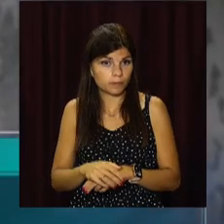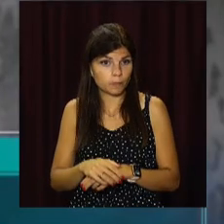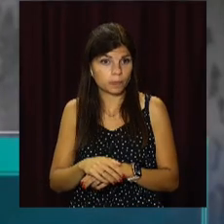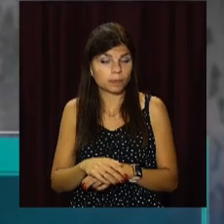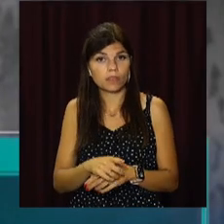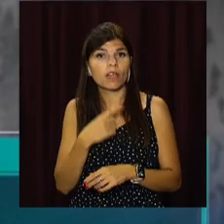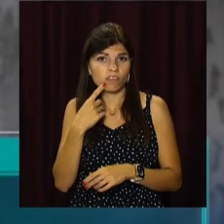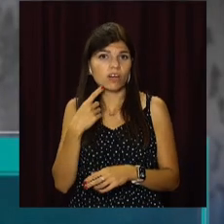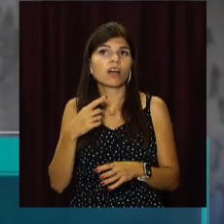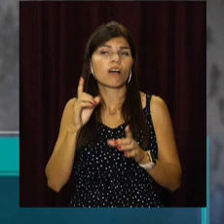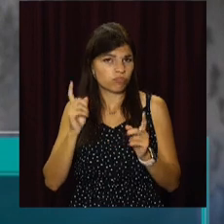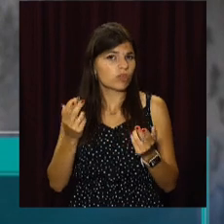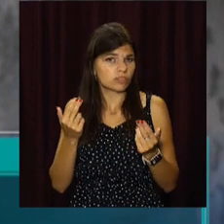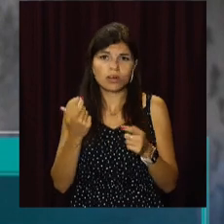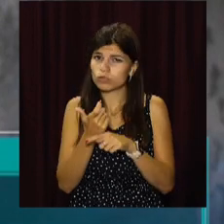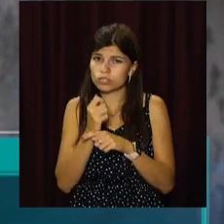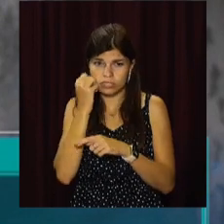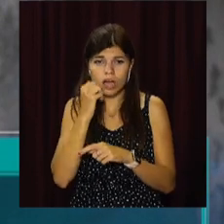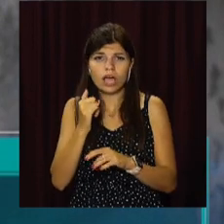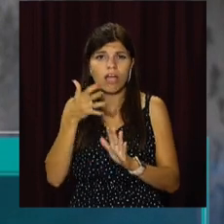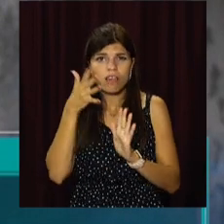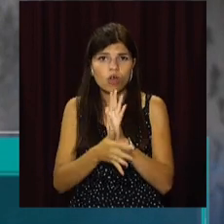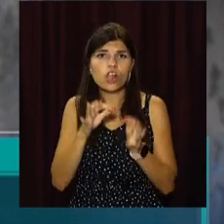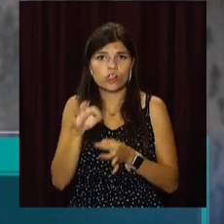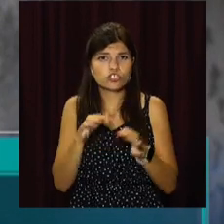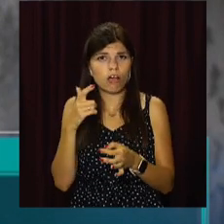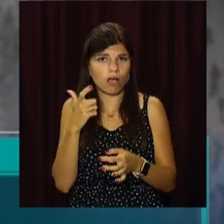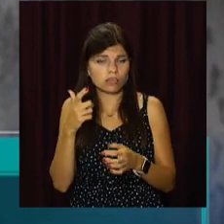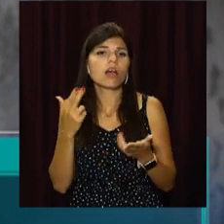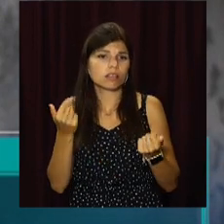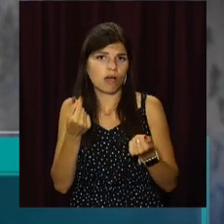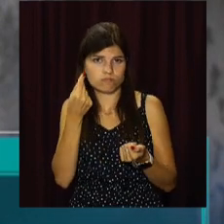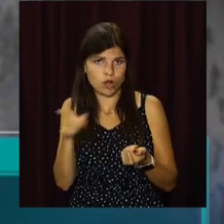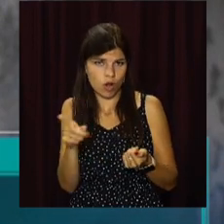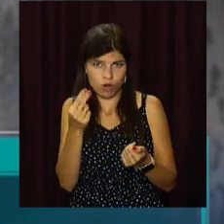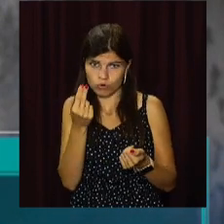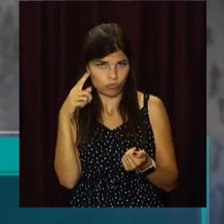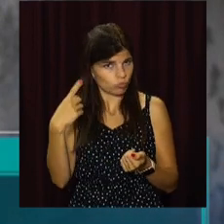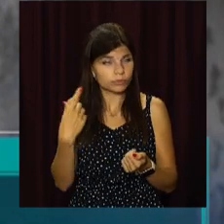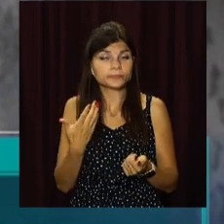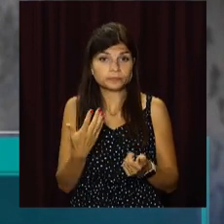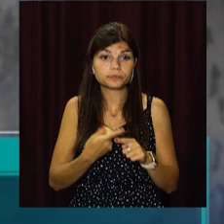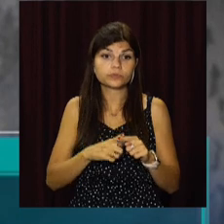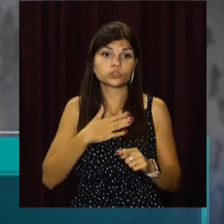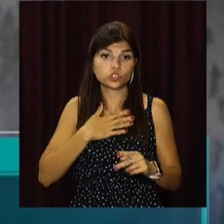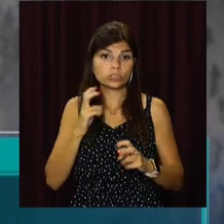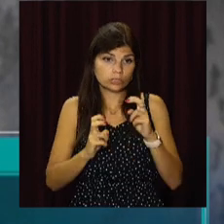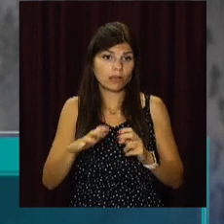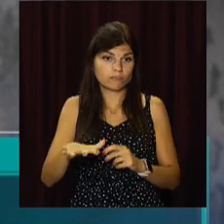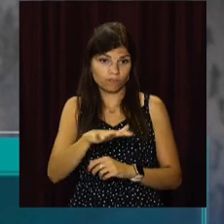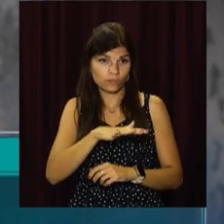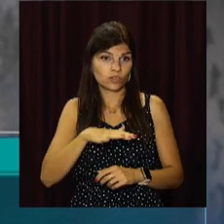Оборудование довольно-таки устаревшее, расход идет лишний газа, что влечет, конечно, лишние расходы. И на нашем предприятии, в общем-то,